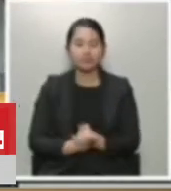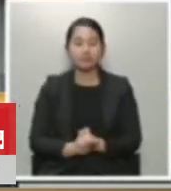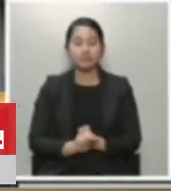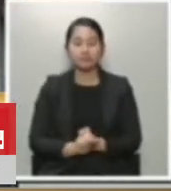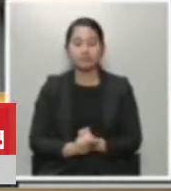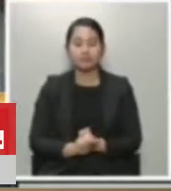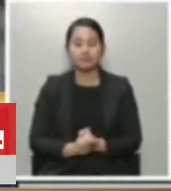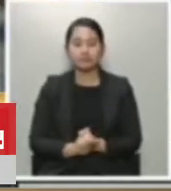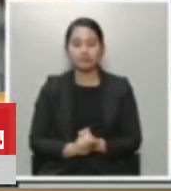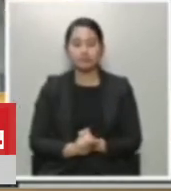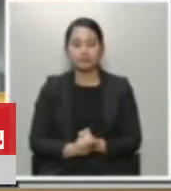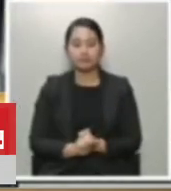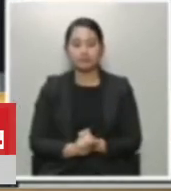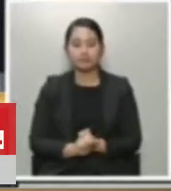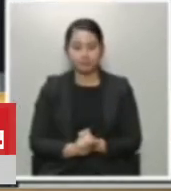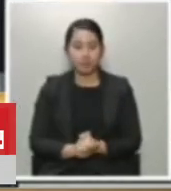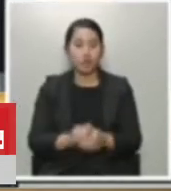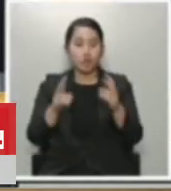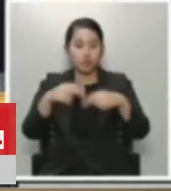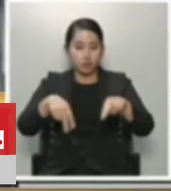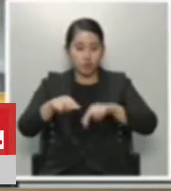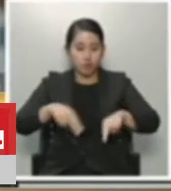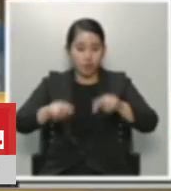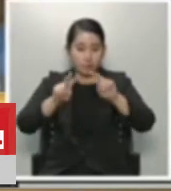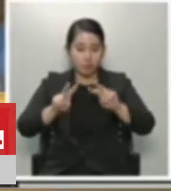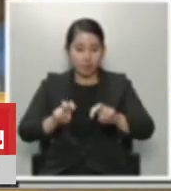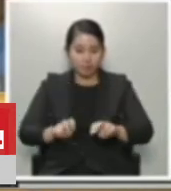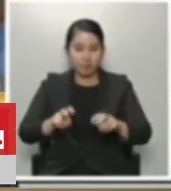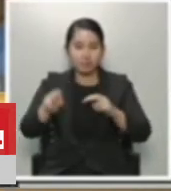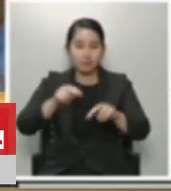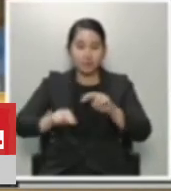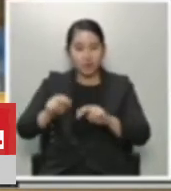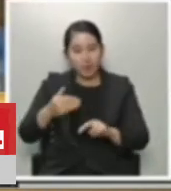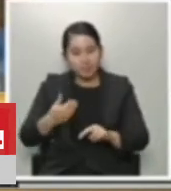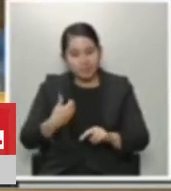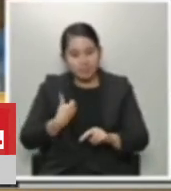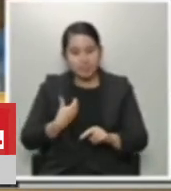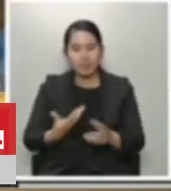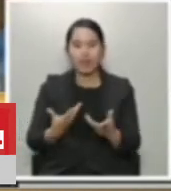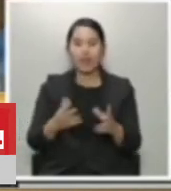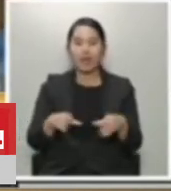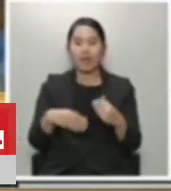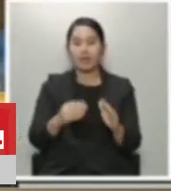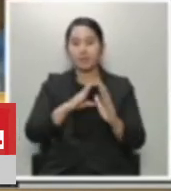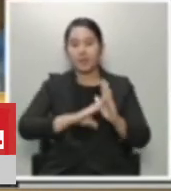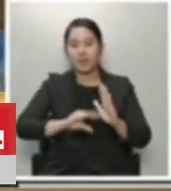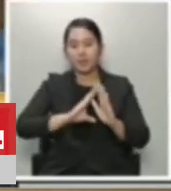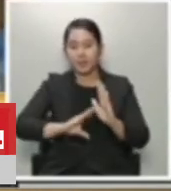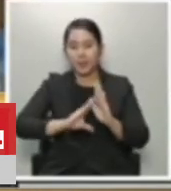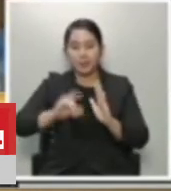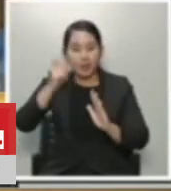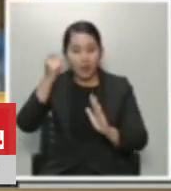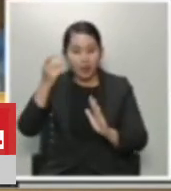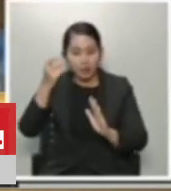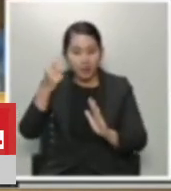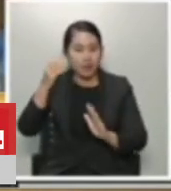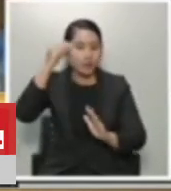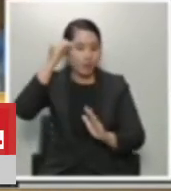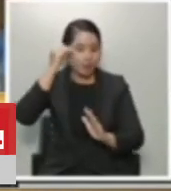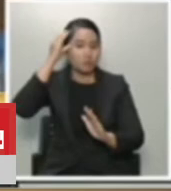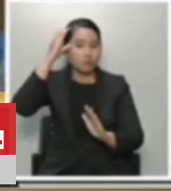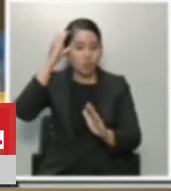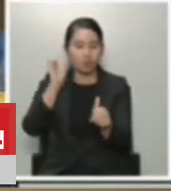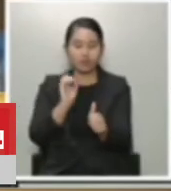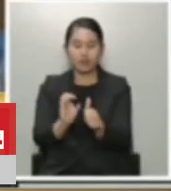การนะครับเข้าไปสำรวจตรวจสอบเข้าไปดูแลหรือว่าเข้าไปทำความเข้าใจนะครับหรือว่านะครับเข้าไปให้ความรู้